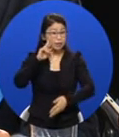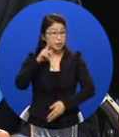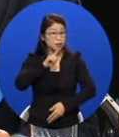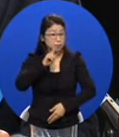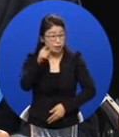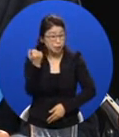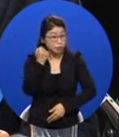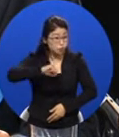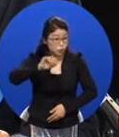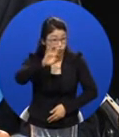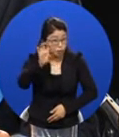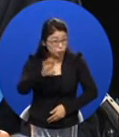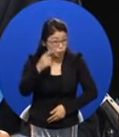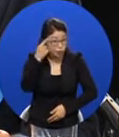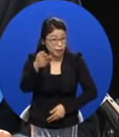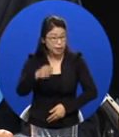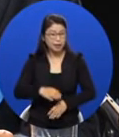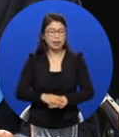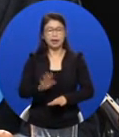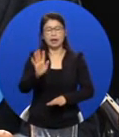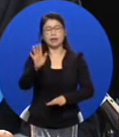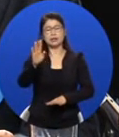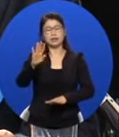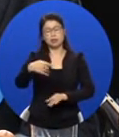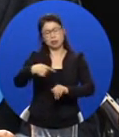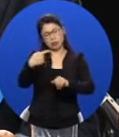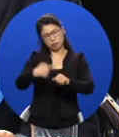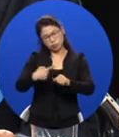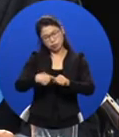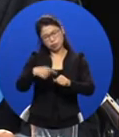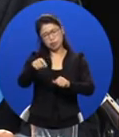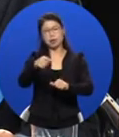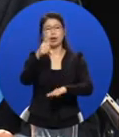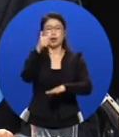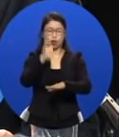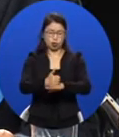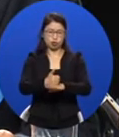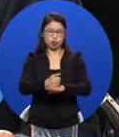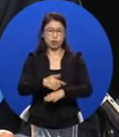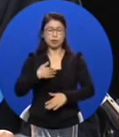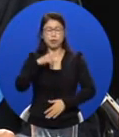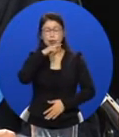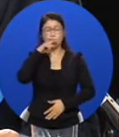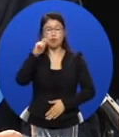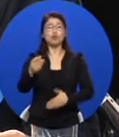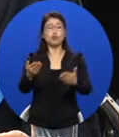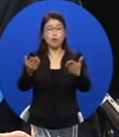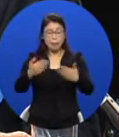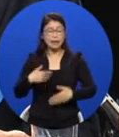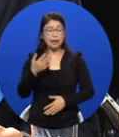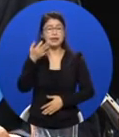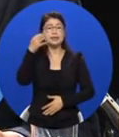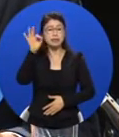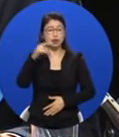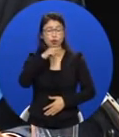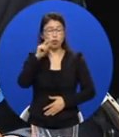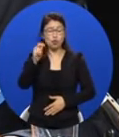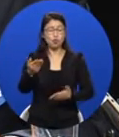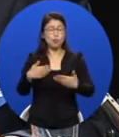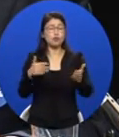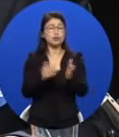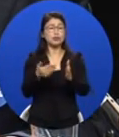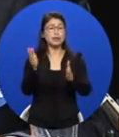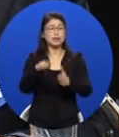역시 계십니까? 그렇게 그 약점을 잘 파고 들어가는데 그래도 결국은 경고 맞았습니다. 경고 맞는 걸로 끝났는데